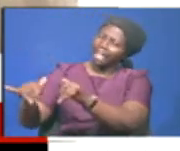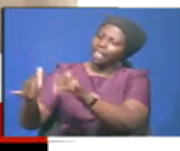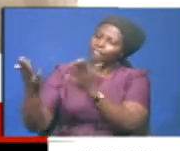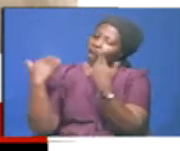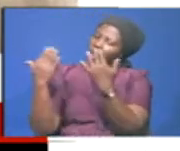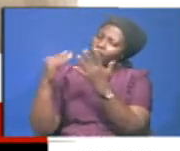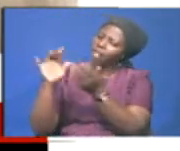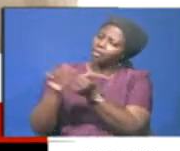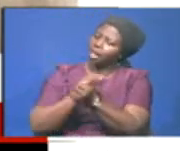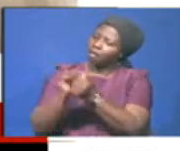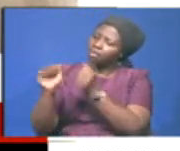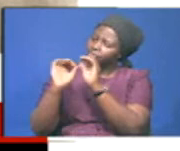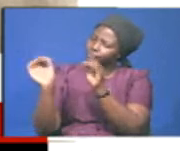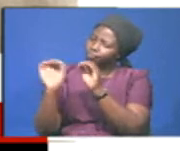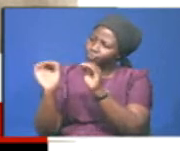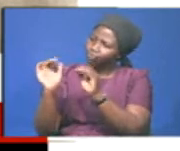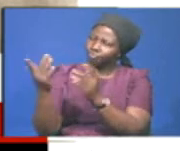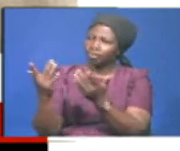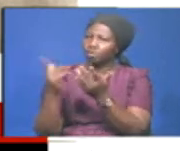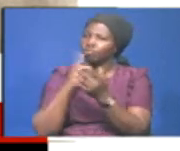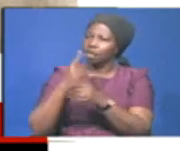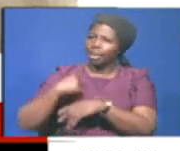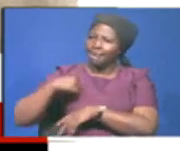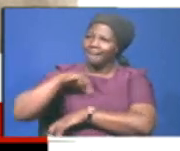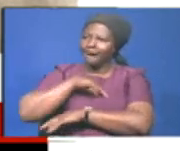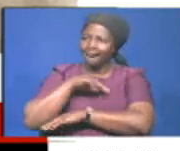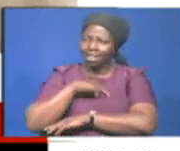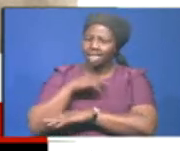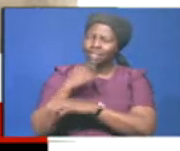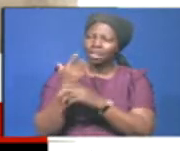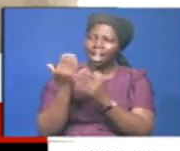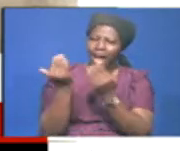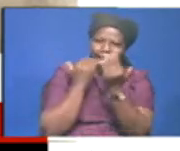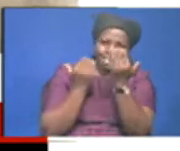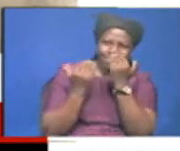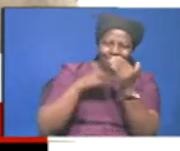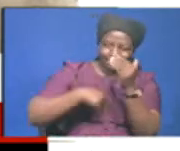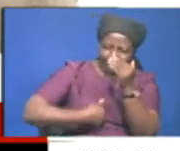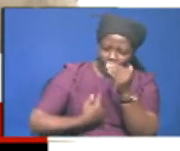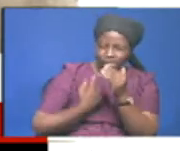tumekuwa tukijiuliza ni njia gani tunaweza fanya ili kuweza